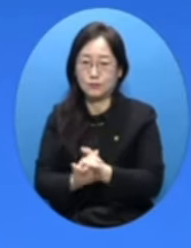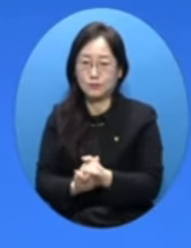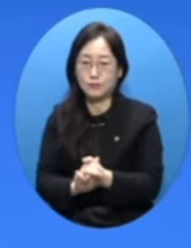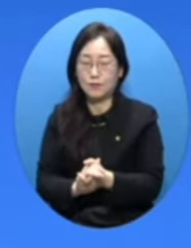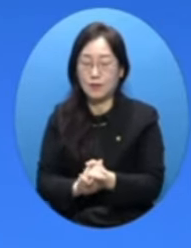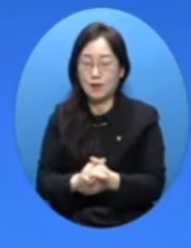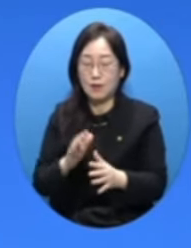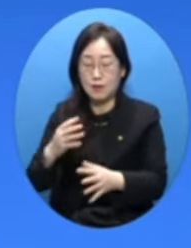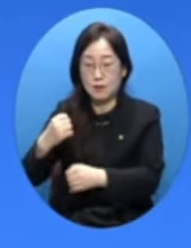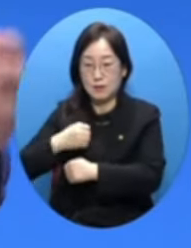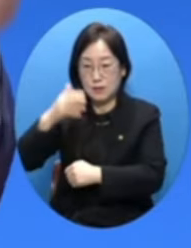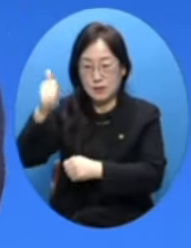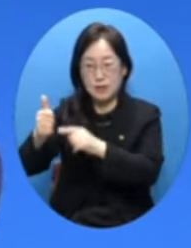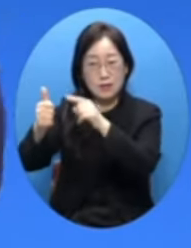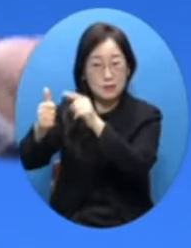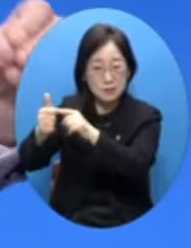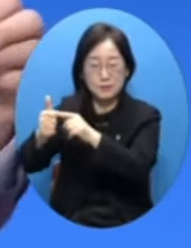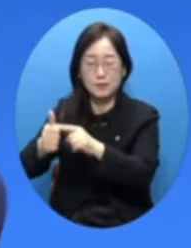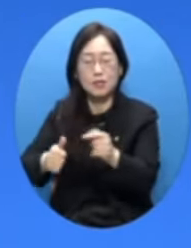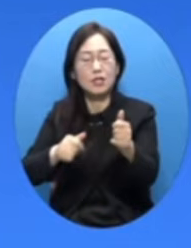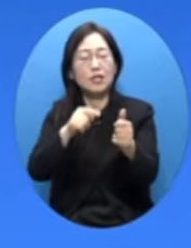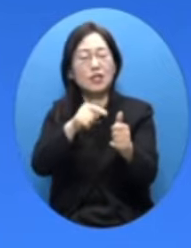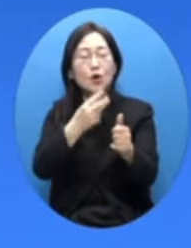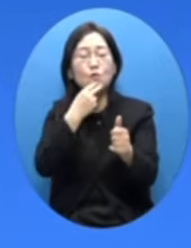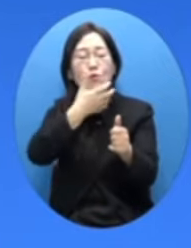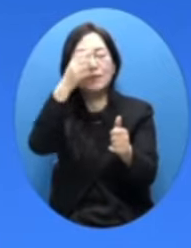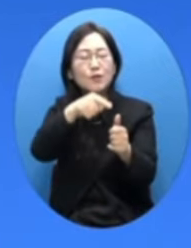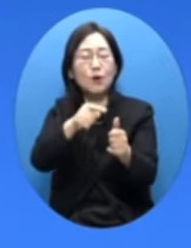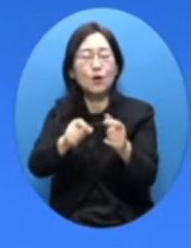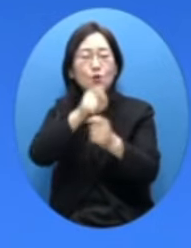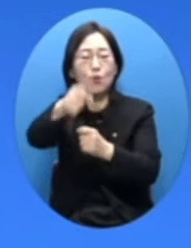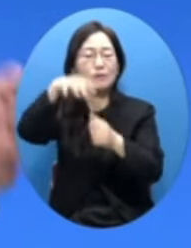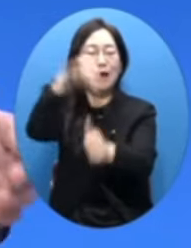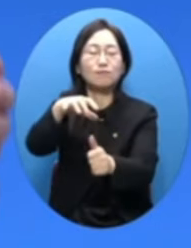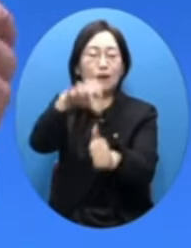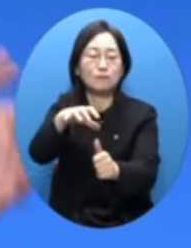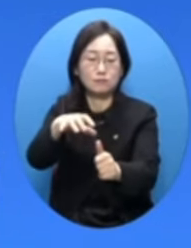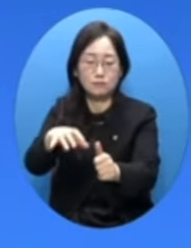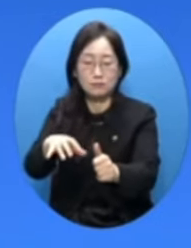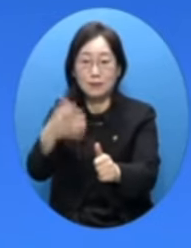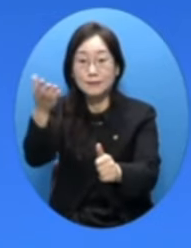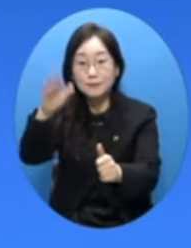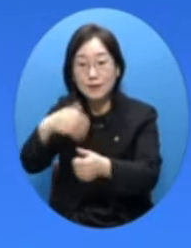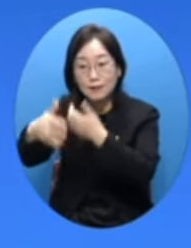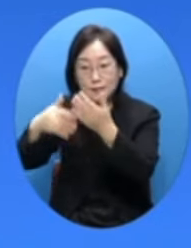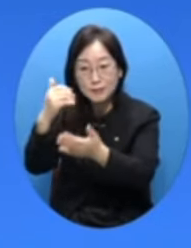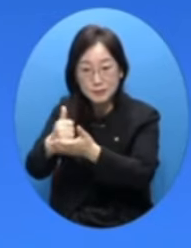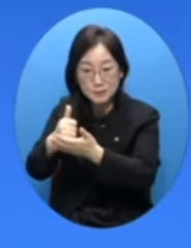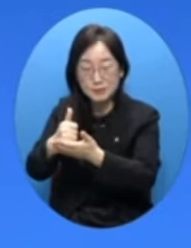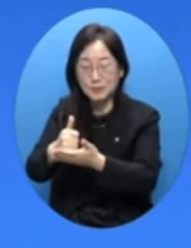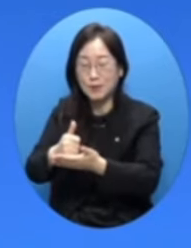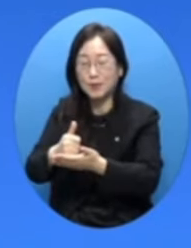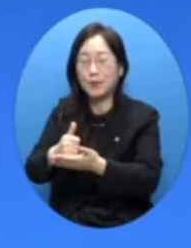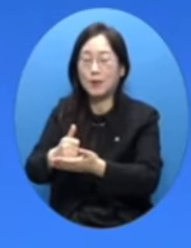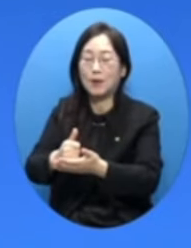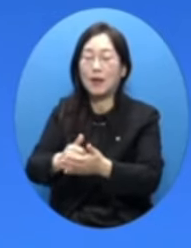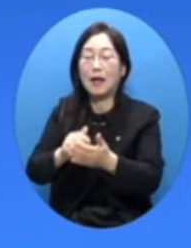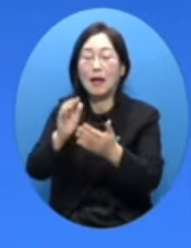시대장 보디발은 너는 영원히 거기서 나오지 말아라고 보냈지만은 하나님은 그걸 통해서 오히려 그가